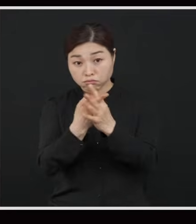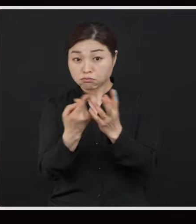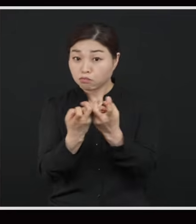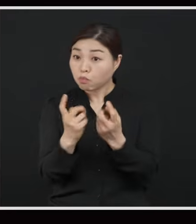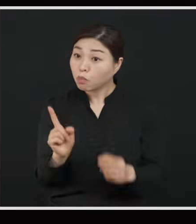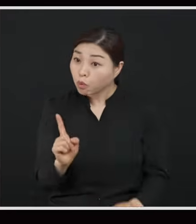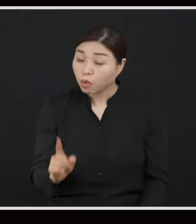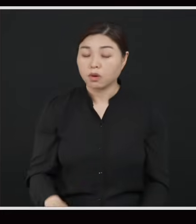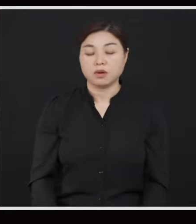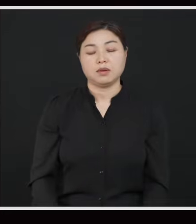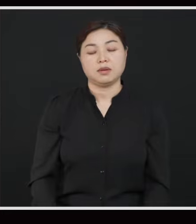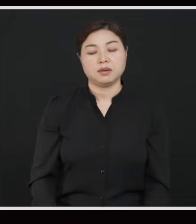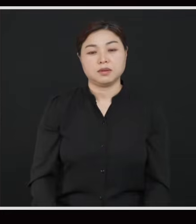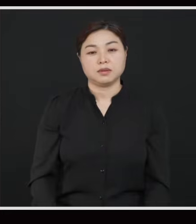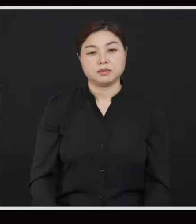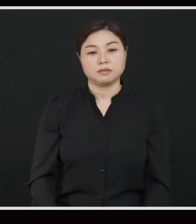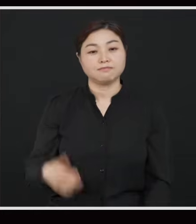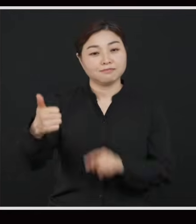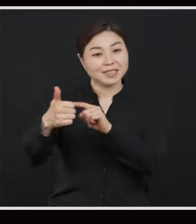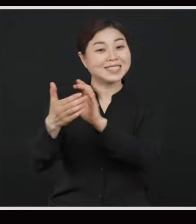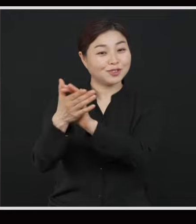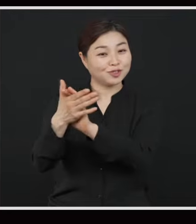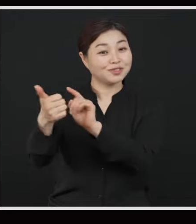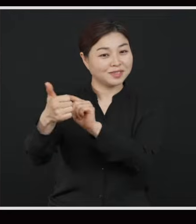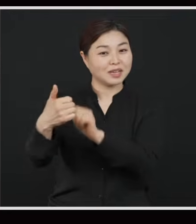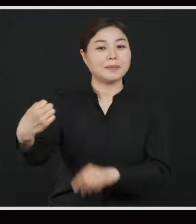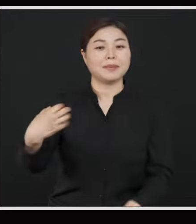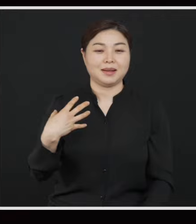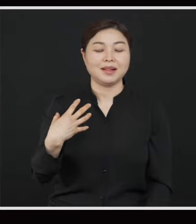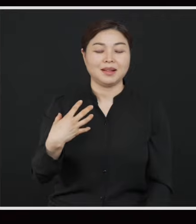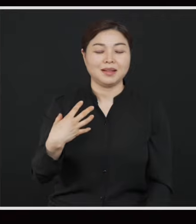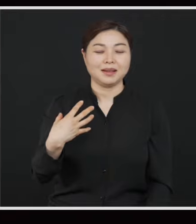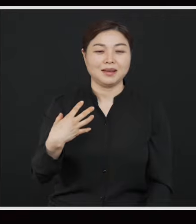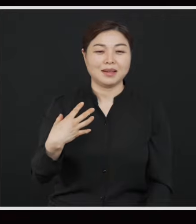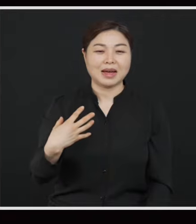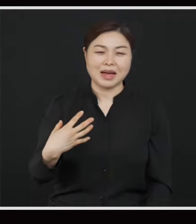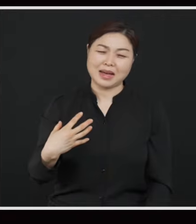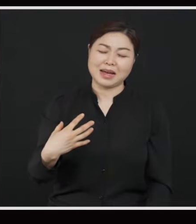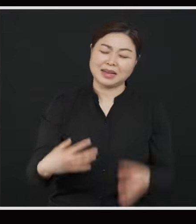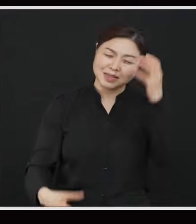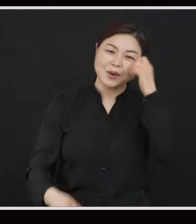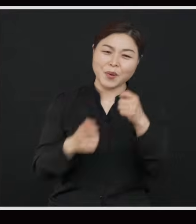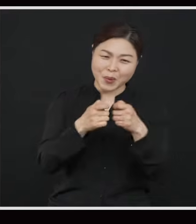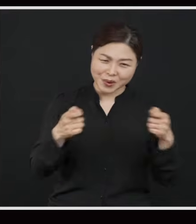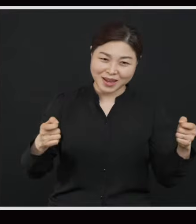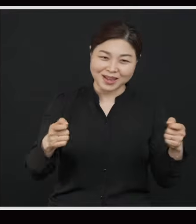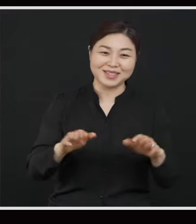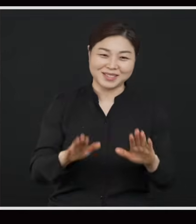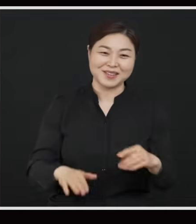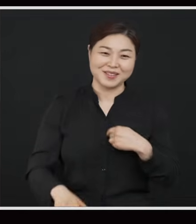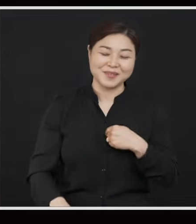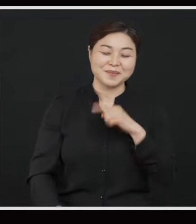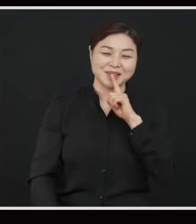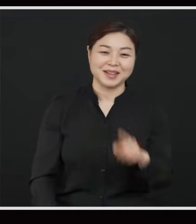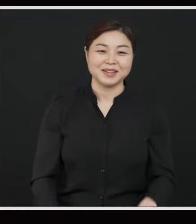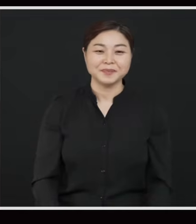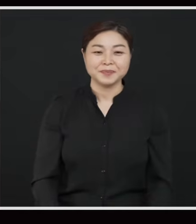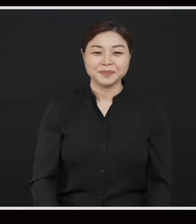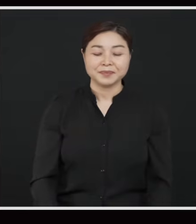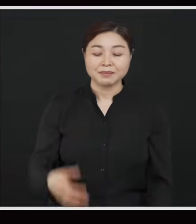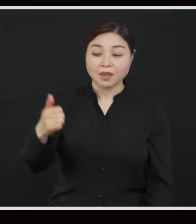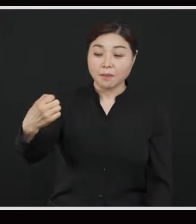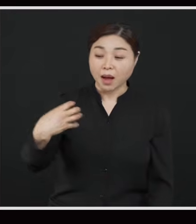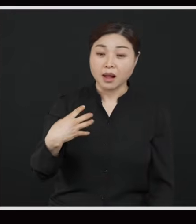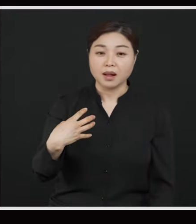알아맞추느냐 그랬더니 그 친구 한 얘기가 너무 인상이 깊어서 제가 다시 여기에서 반복해 보겠습니다. 그 친구 하는